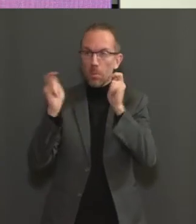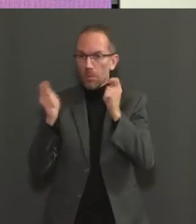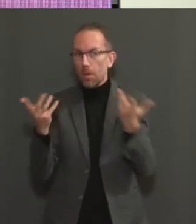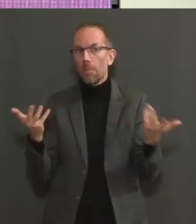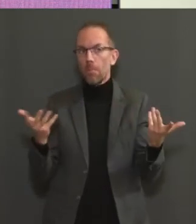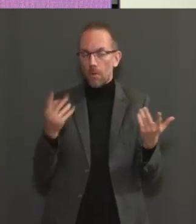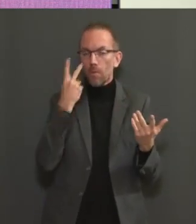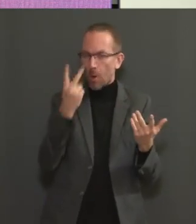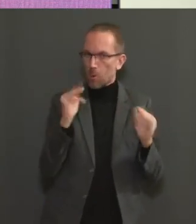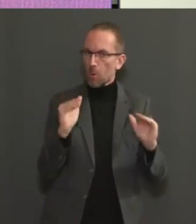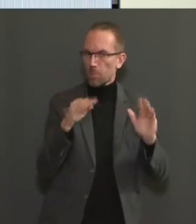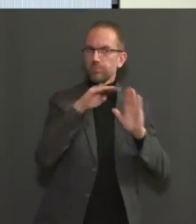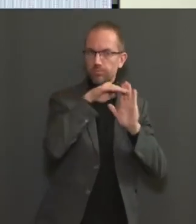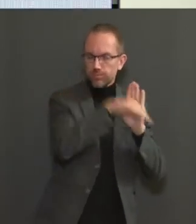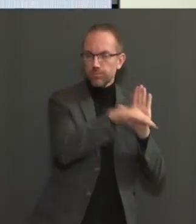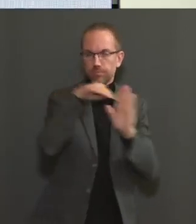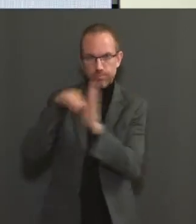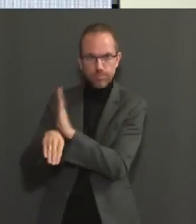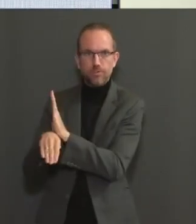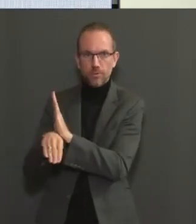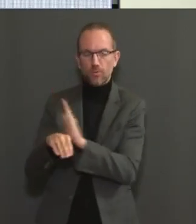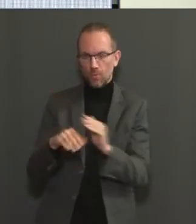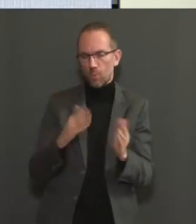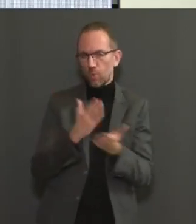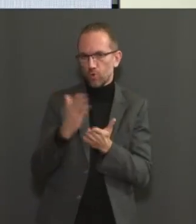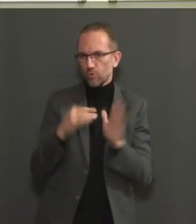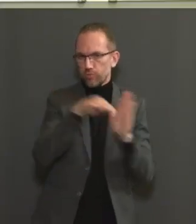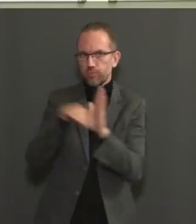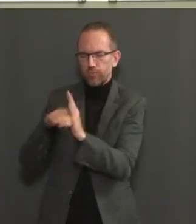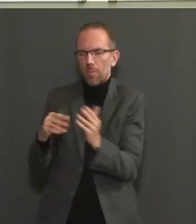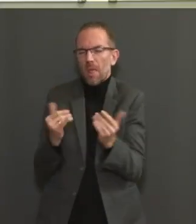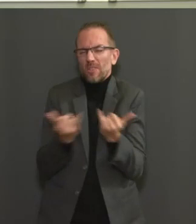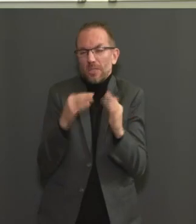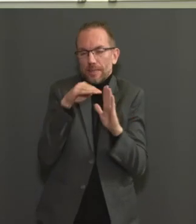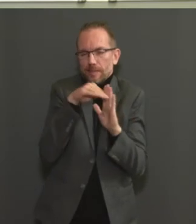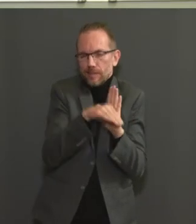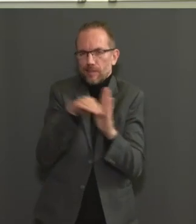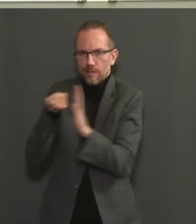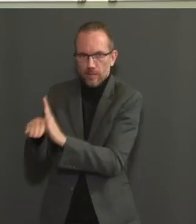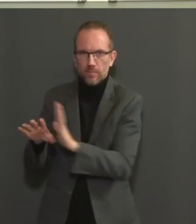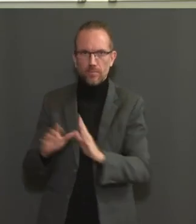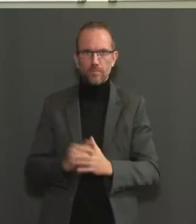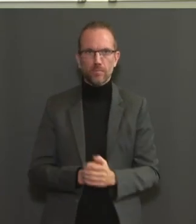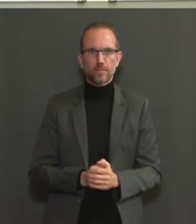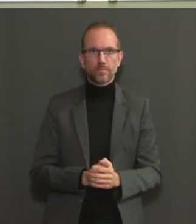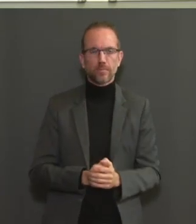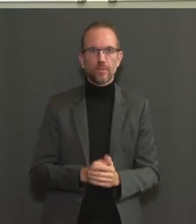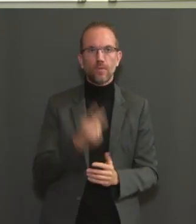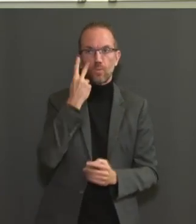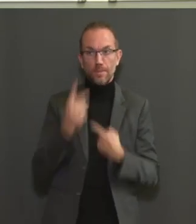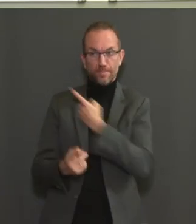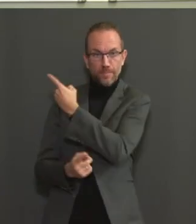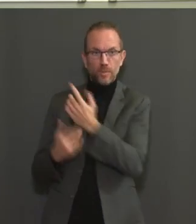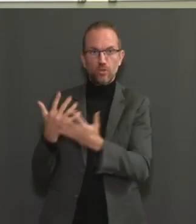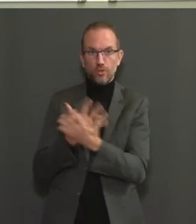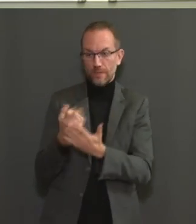légère diminution. Alors si on reprend systématiquement les chiffres, comme sur la première diapositive, vous voyez qu'au cours de la semaine précédente, au